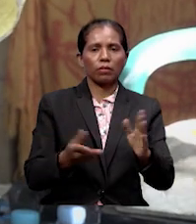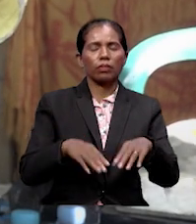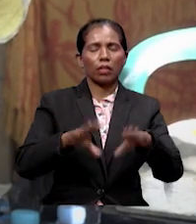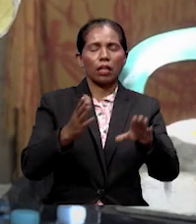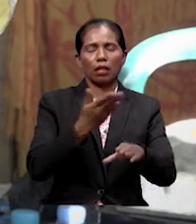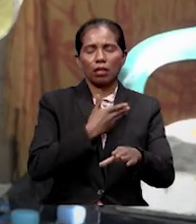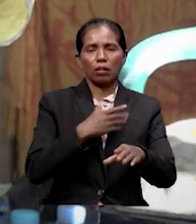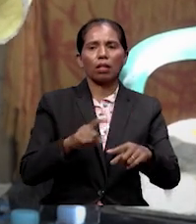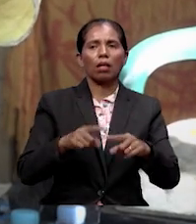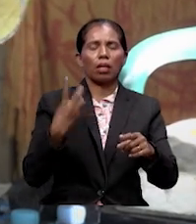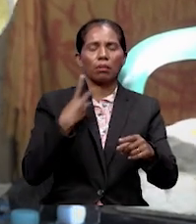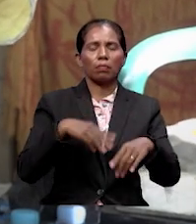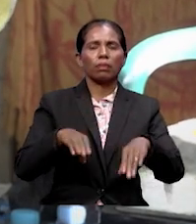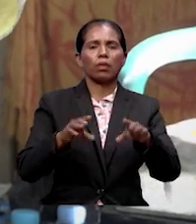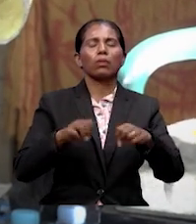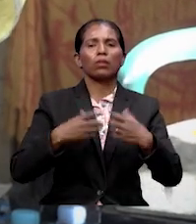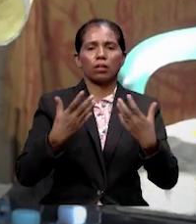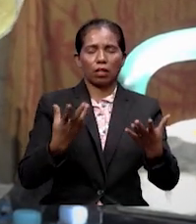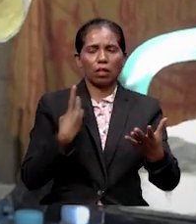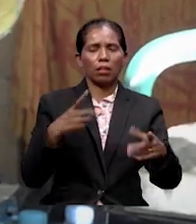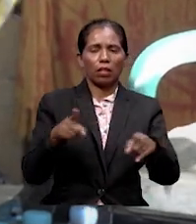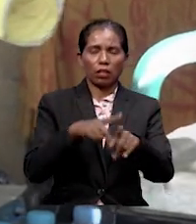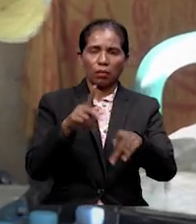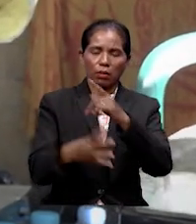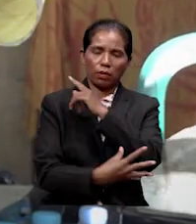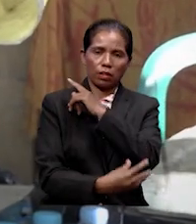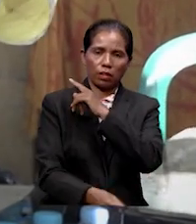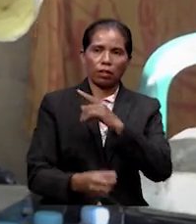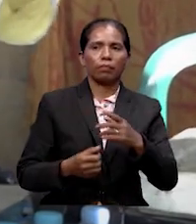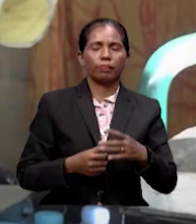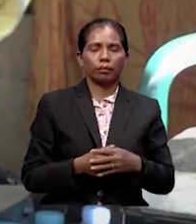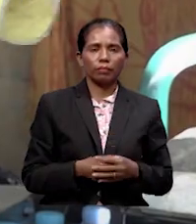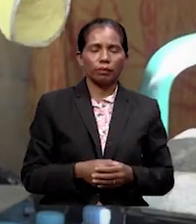fan al za tamam ni urat ko bukis e